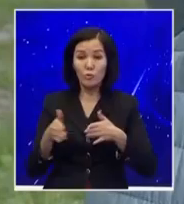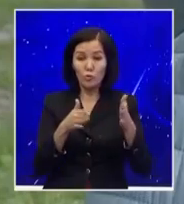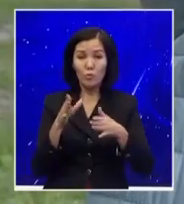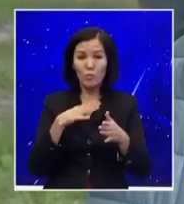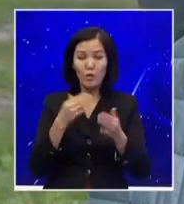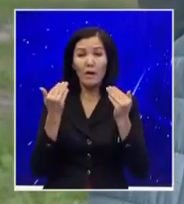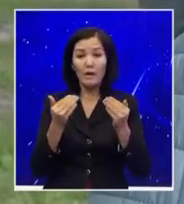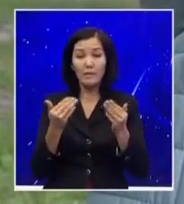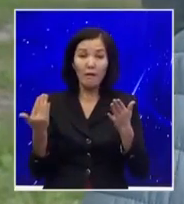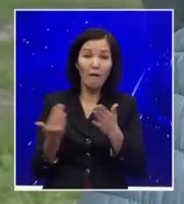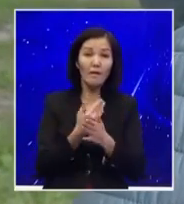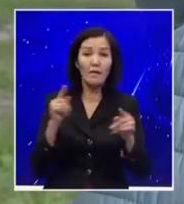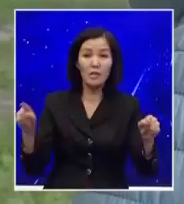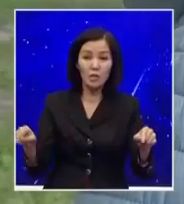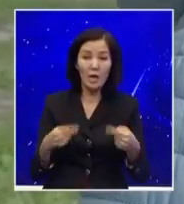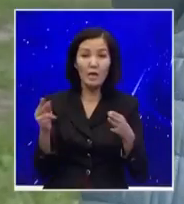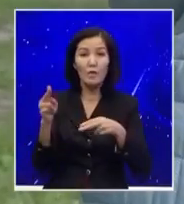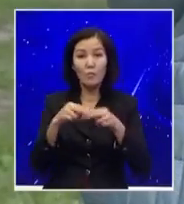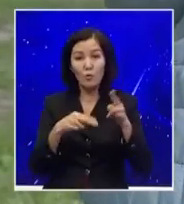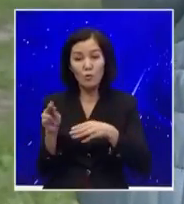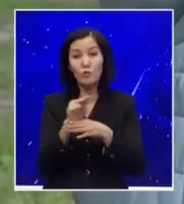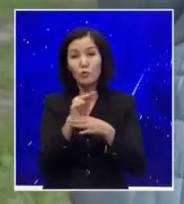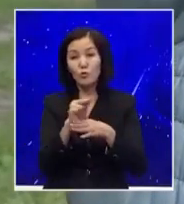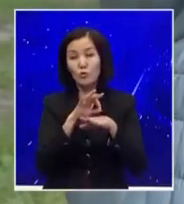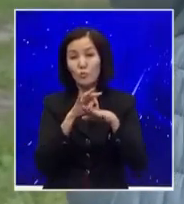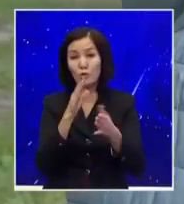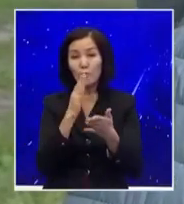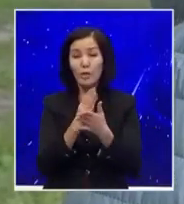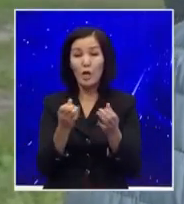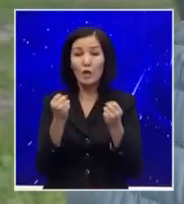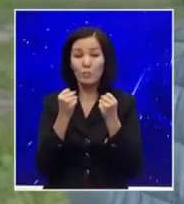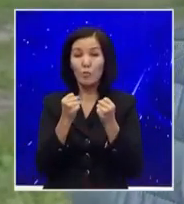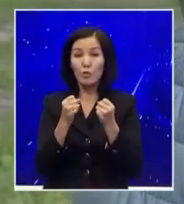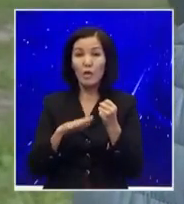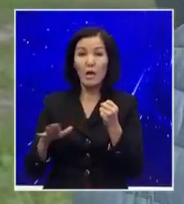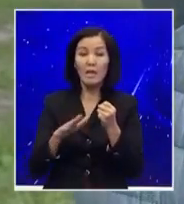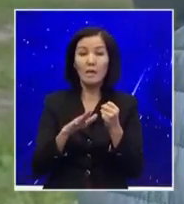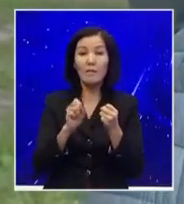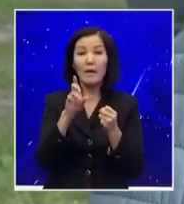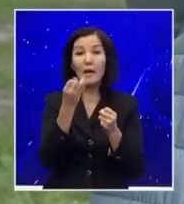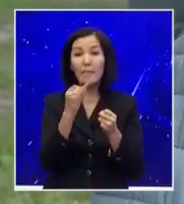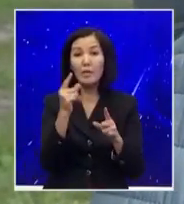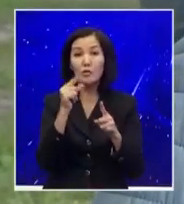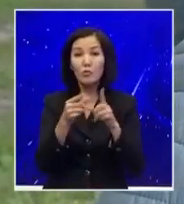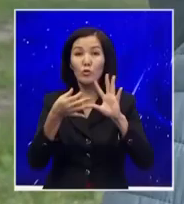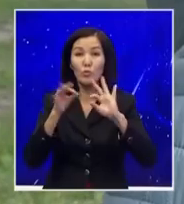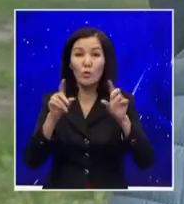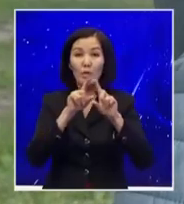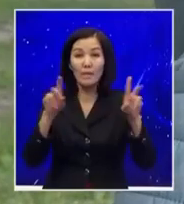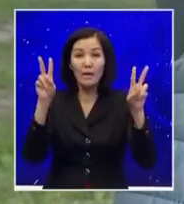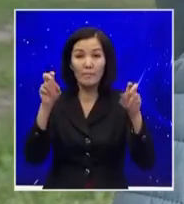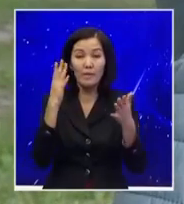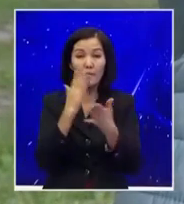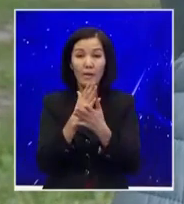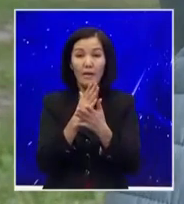мынау әшекейленіп, жақсы, мына спорттық алаңы бар, Абайдың сөздерін қосып, тамаша әсемдеп